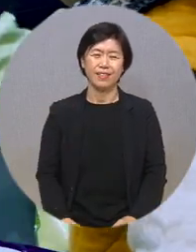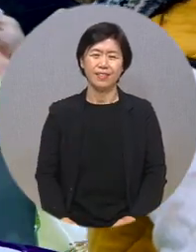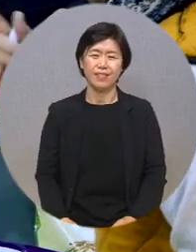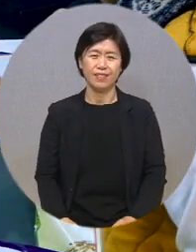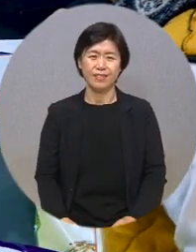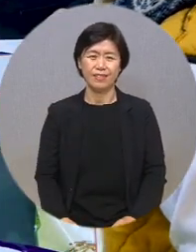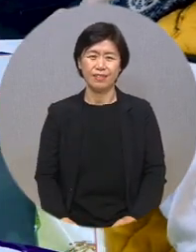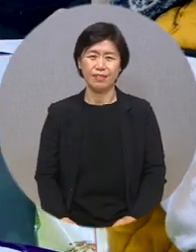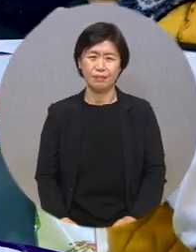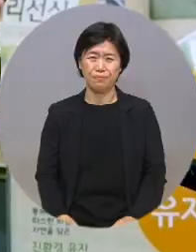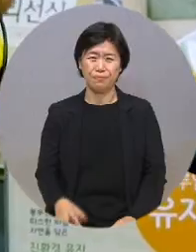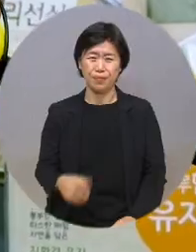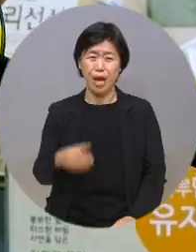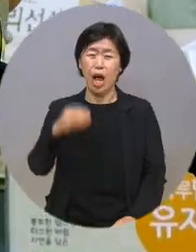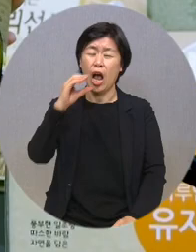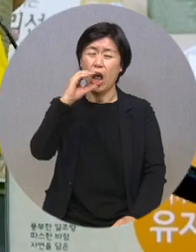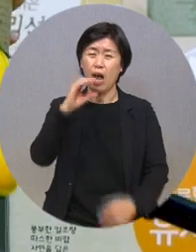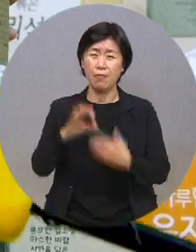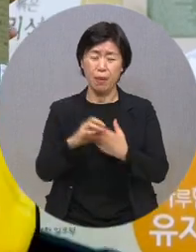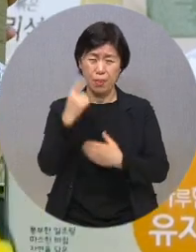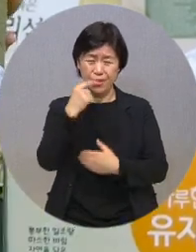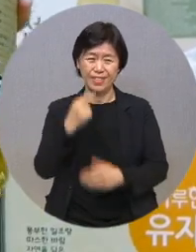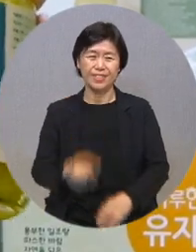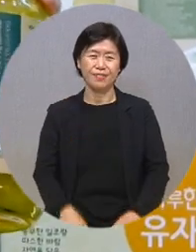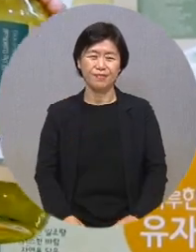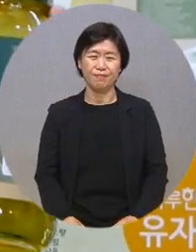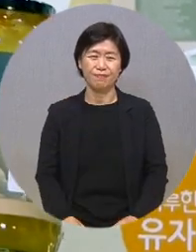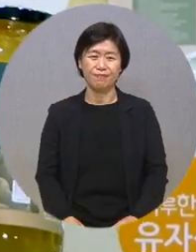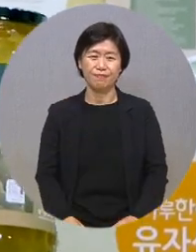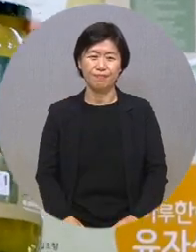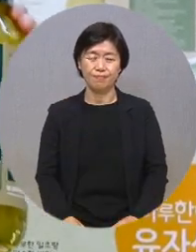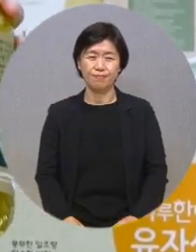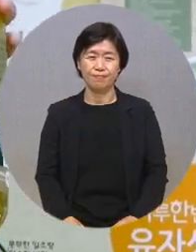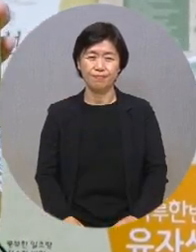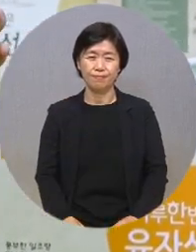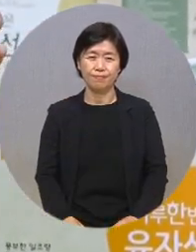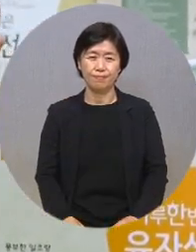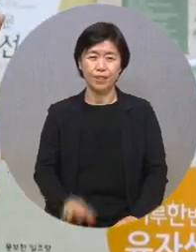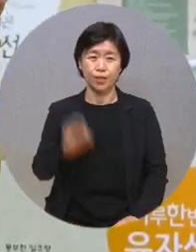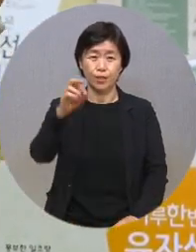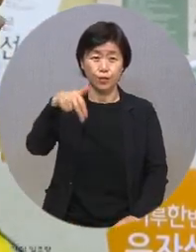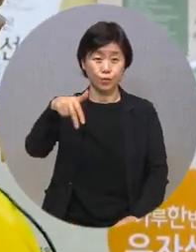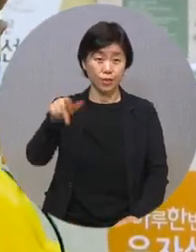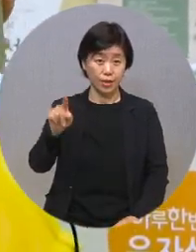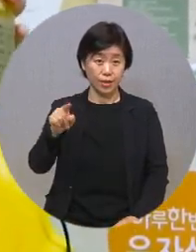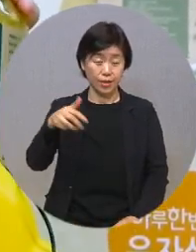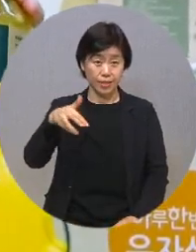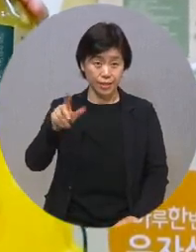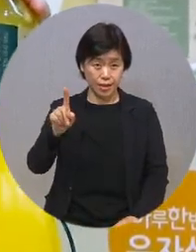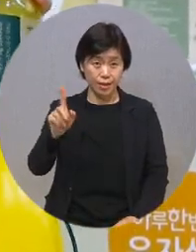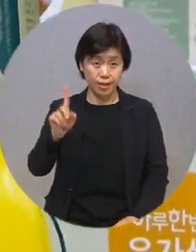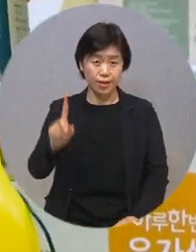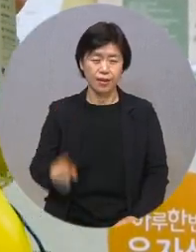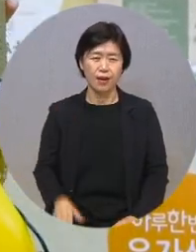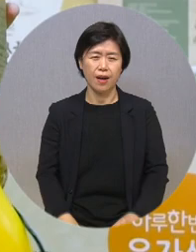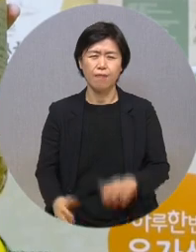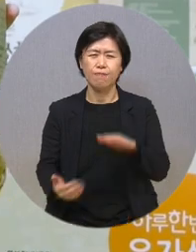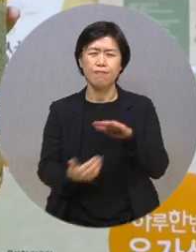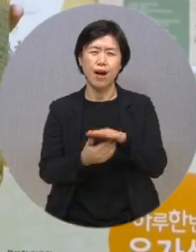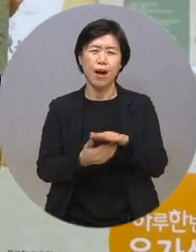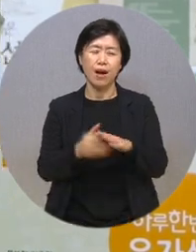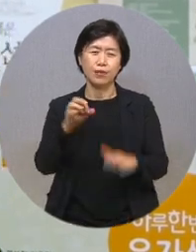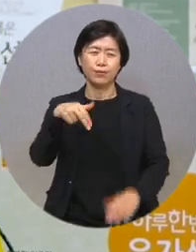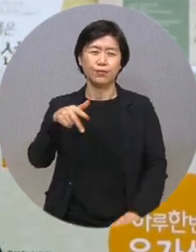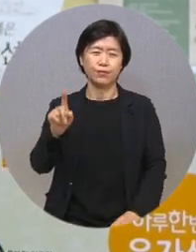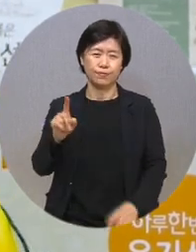어떻게 표정이? 유자차는 진짜 저희 조합원님들이 수매하신 그 최고급 유자만